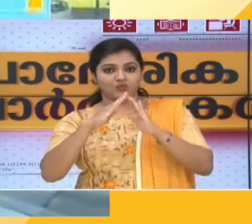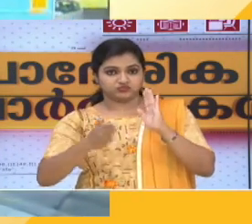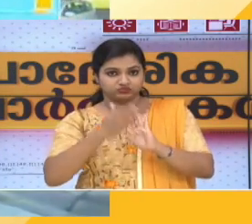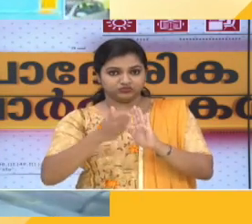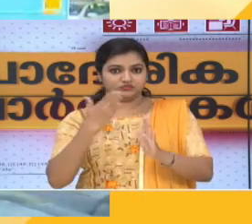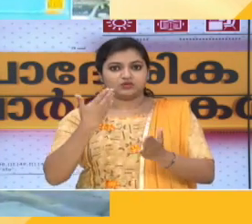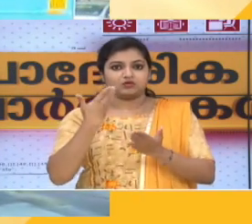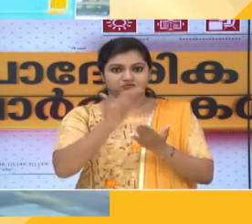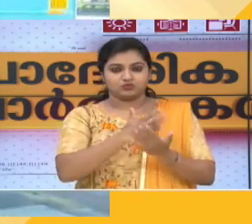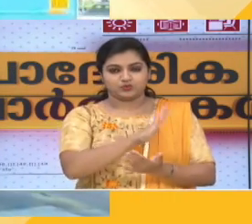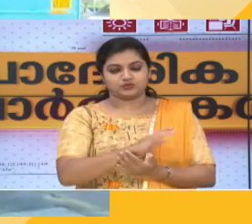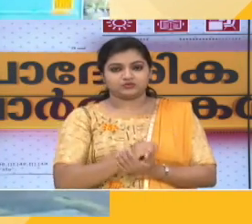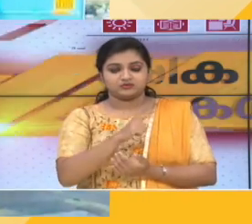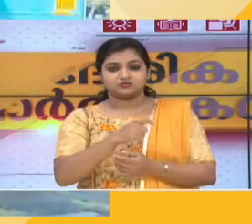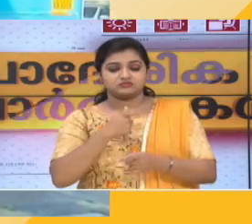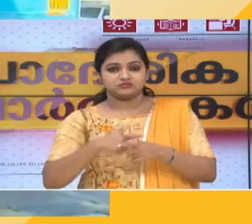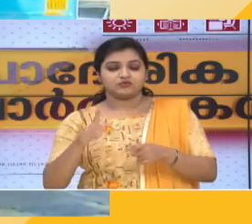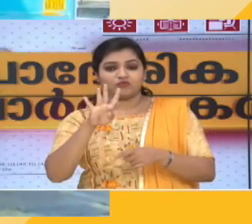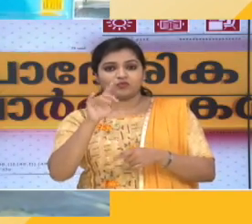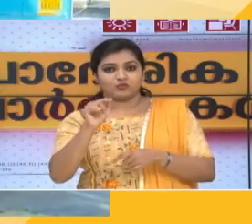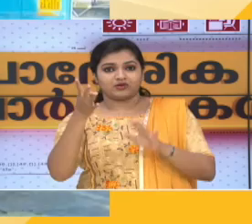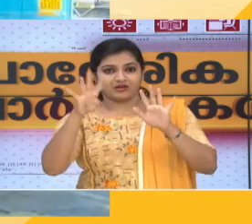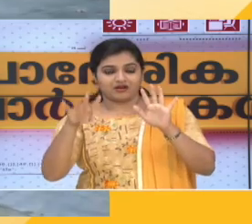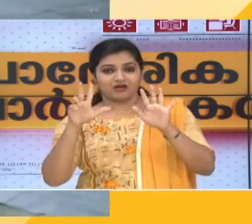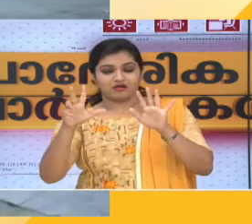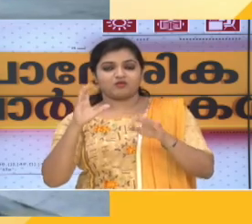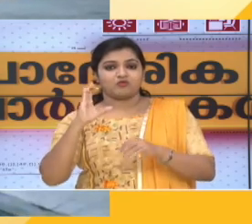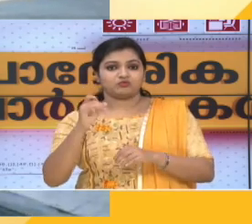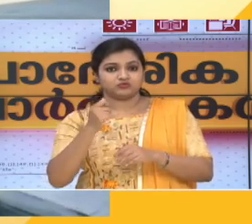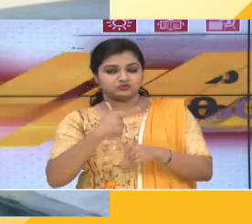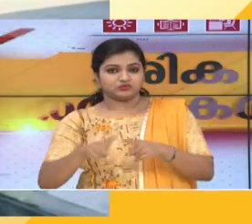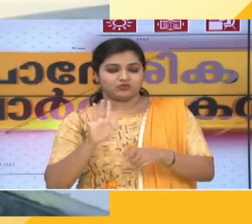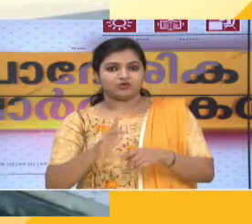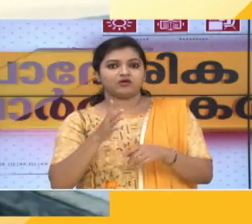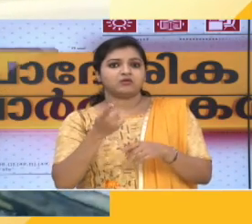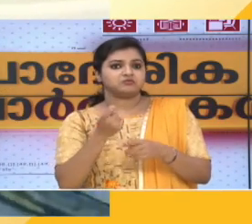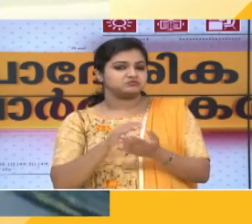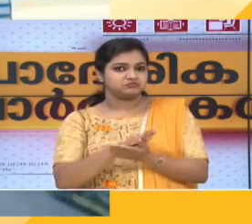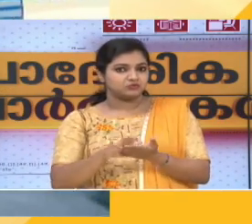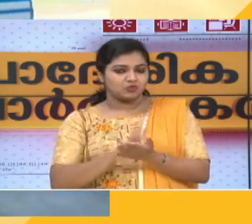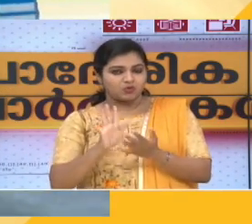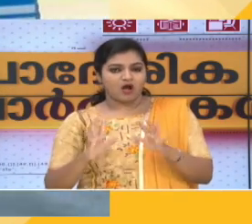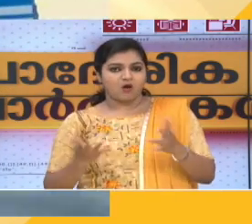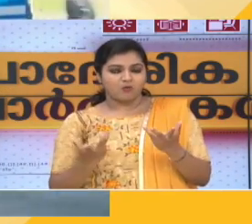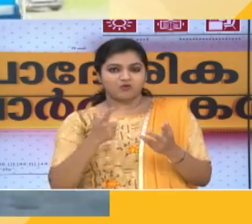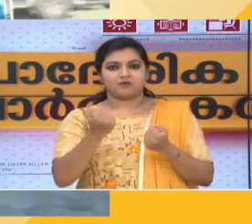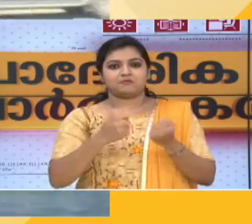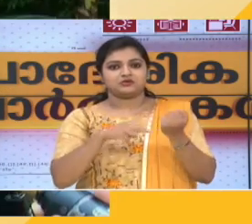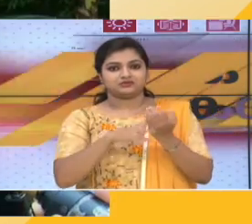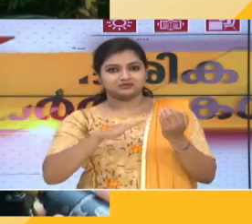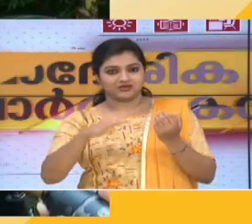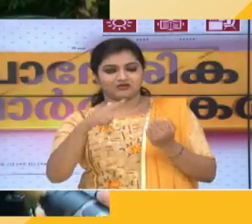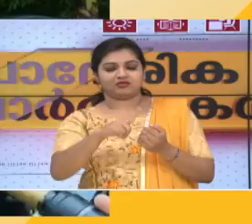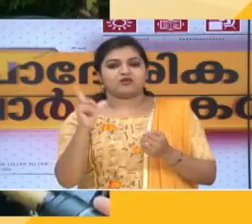ഇതിനായി 4.98 കോടി രൂപ ചെലവഴിക്കണം. ഇത്രയും വലിയ തുകയ്ക്കുള്ള ഫണ്ടില്ലാത്തതിനാലാണ് ബസ് സ്റ്റാൻഡ് പണയം വെക്കാൻ തീരുമാനിച്ചത്.